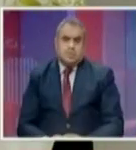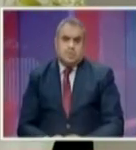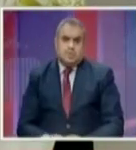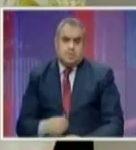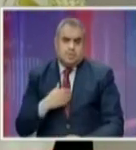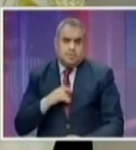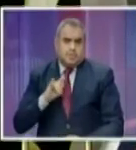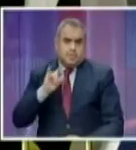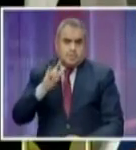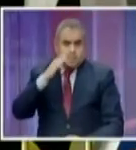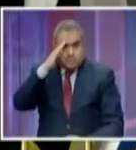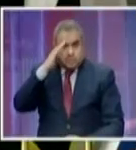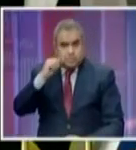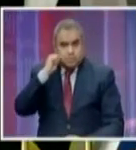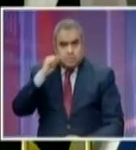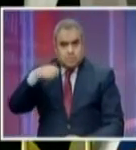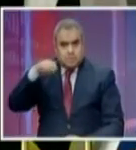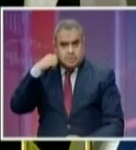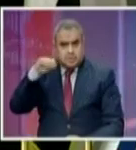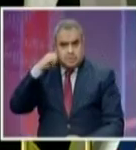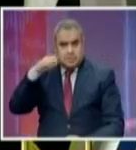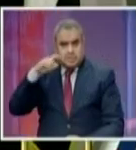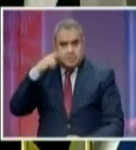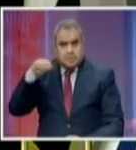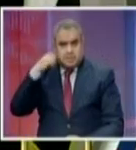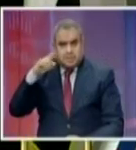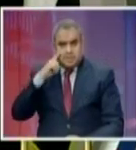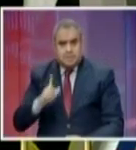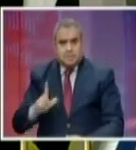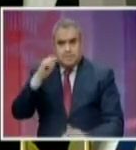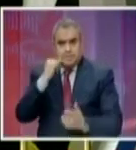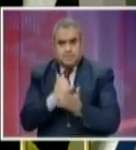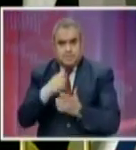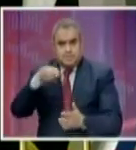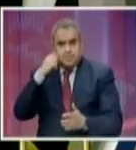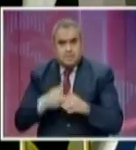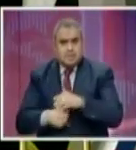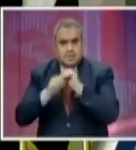بحب أشكر رئيس الاتحاد السيني لشؤون العاقة طنط أمل عبادة،